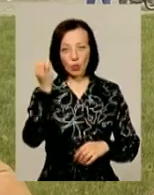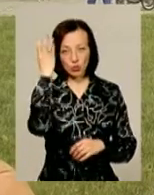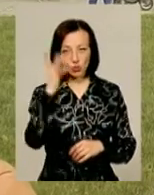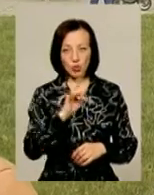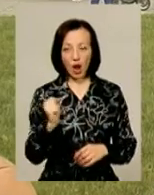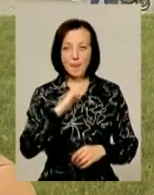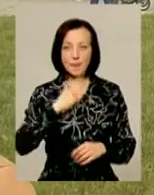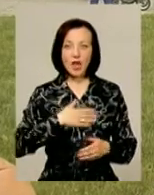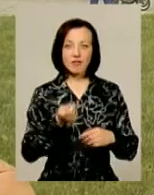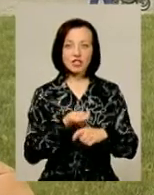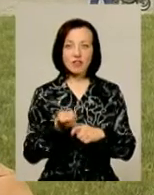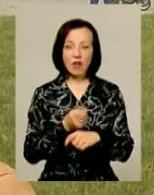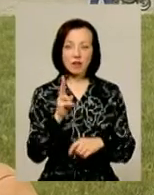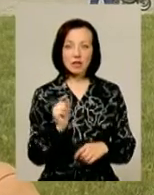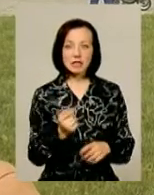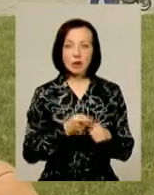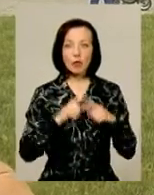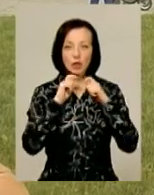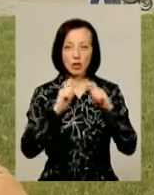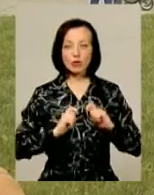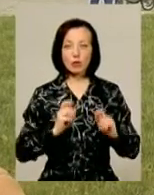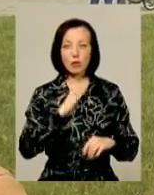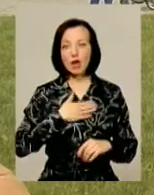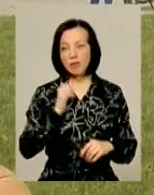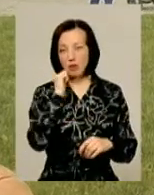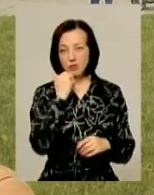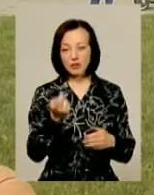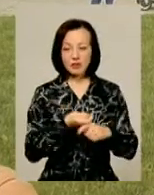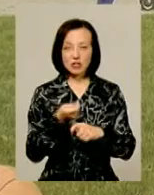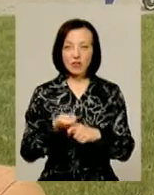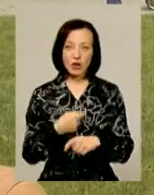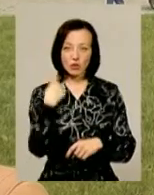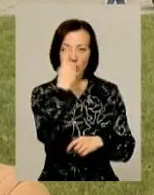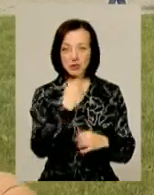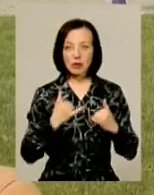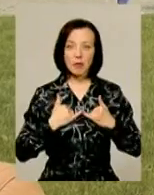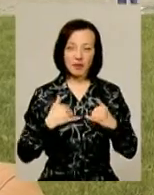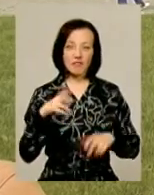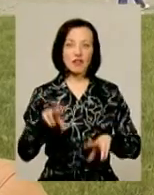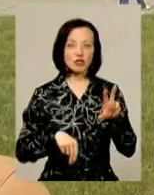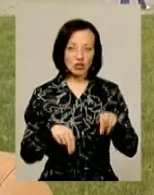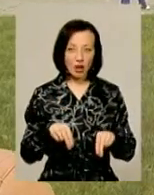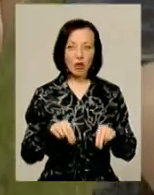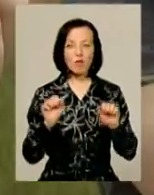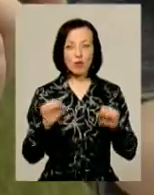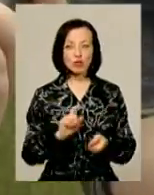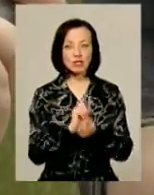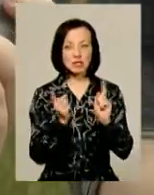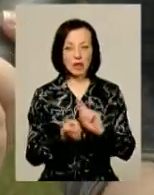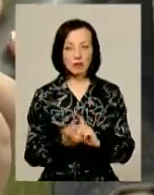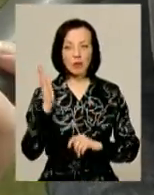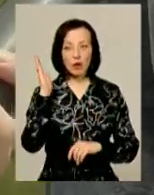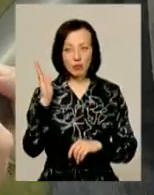моя вишиванка – це подарунок моєї бабусі, вона вишивала її особисто для мене, і я вважаю, що вона може стати для